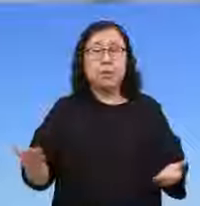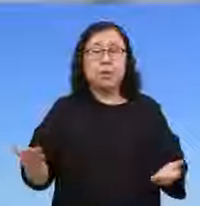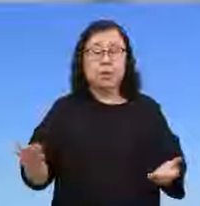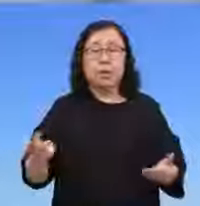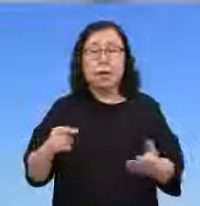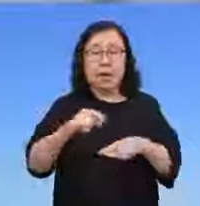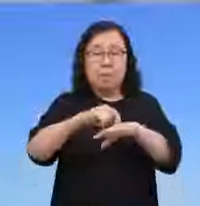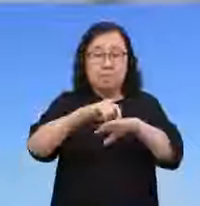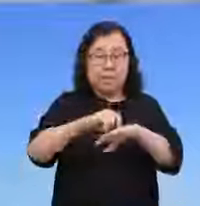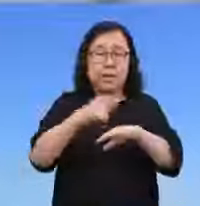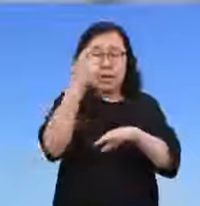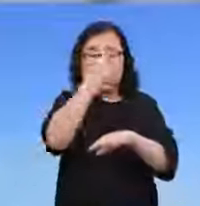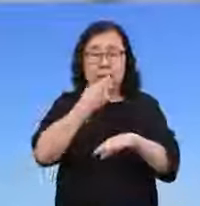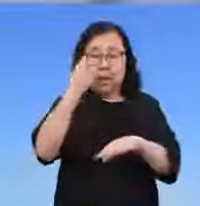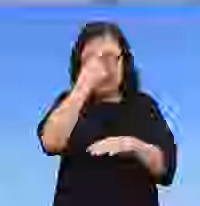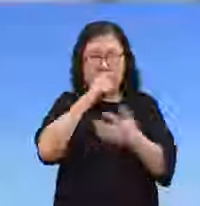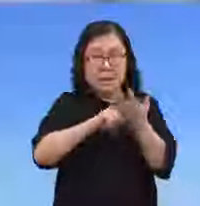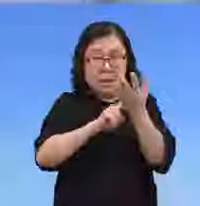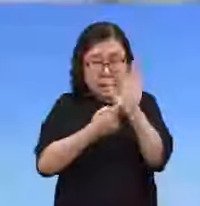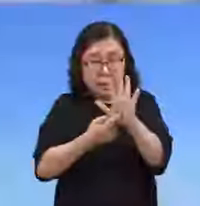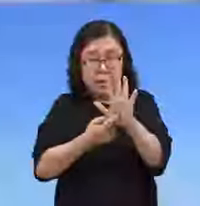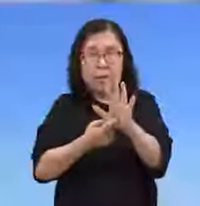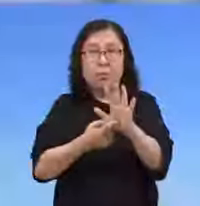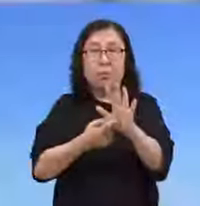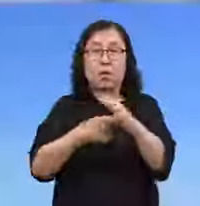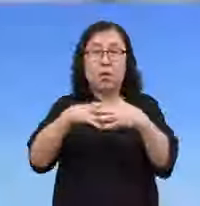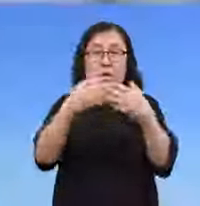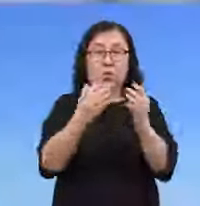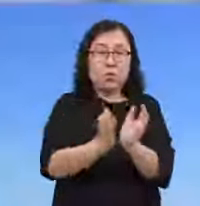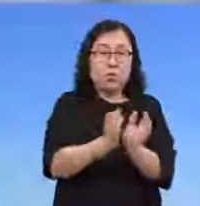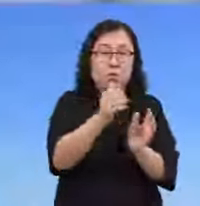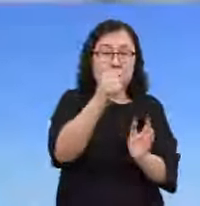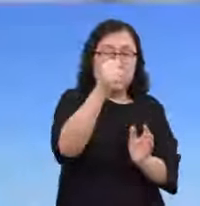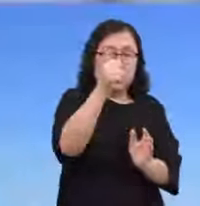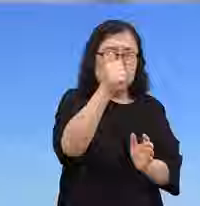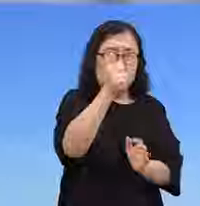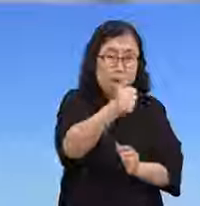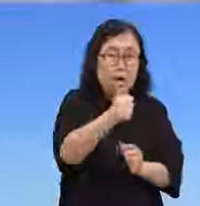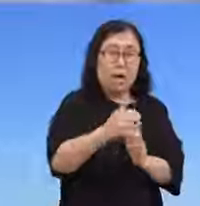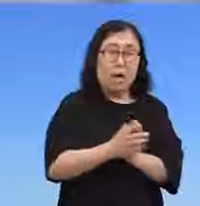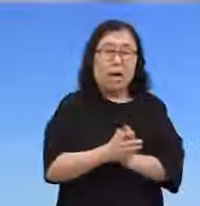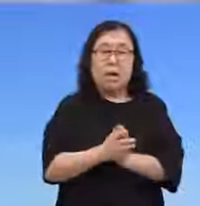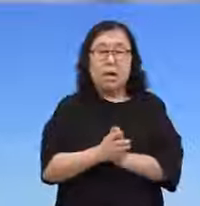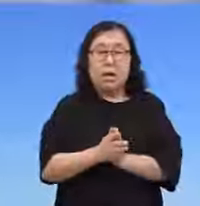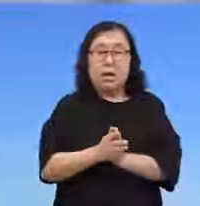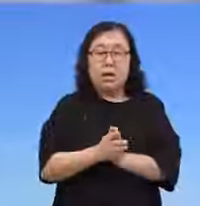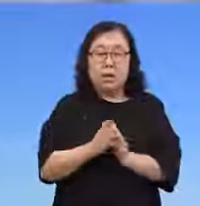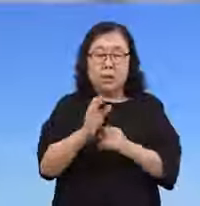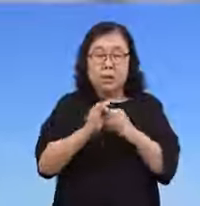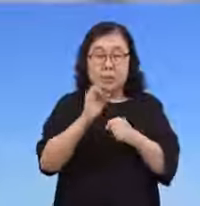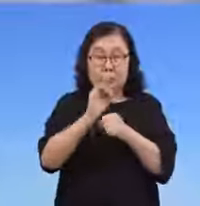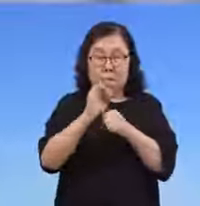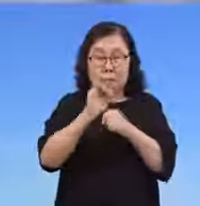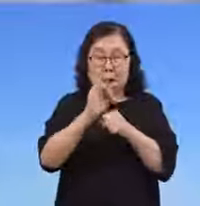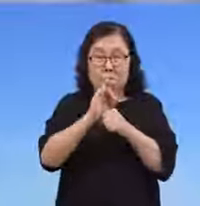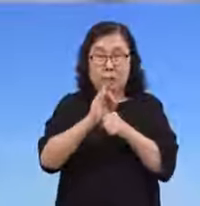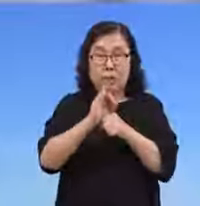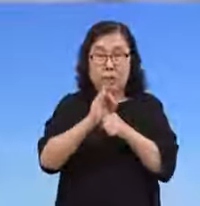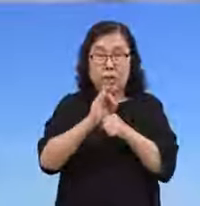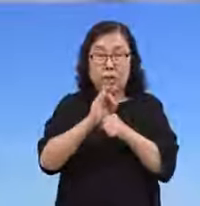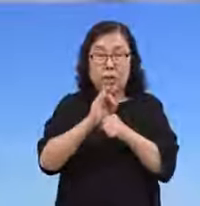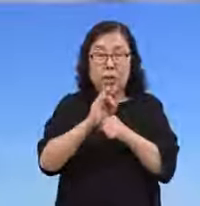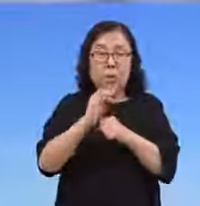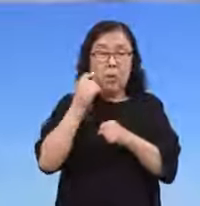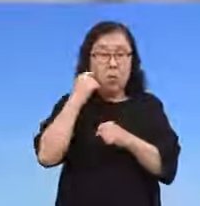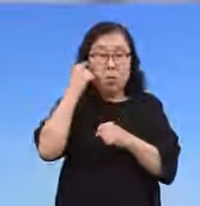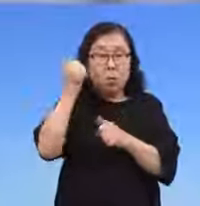다 드러내신 사건이다. 뭐 순장 10년 차가 뭐 그게 뭐 민낯이 드러나는 게 뭐가 부끄럽습니까? 목회 30년 차인